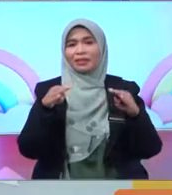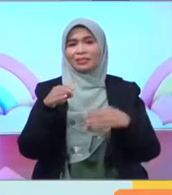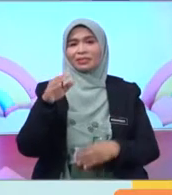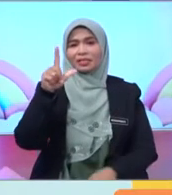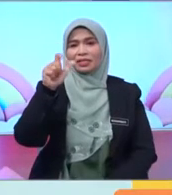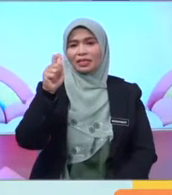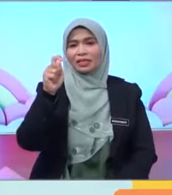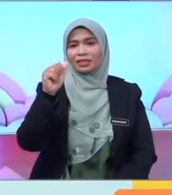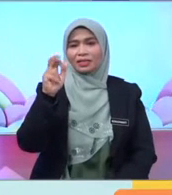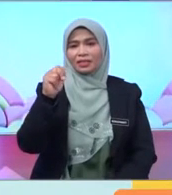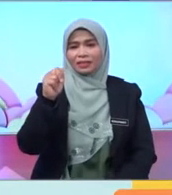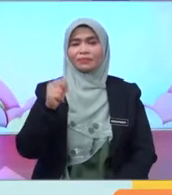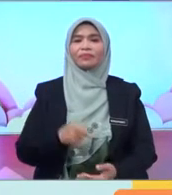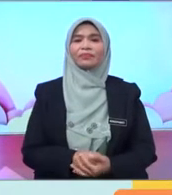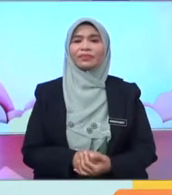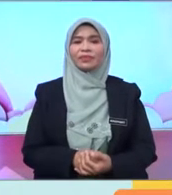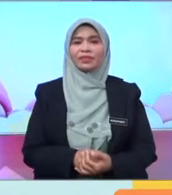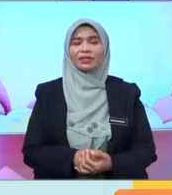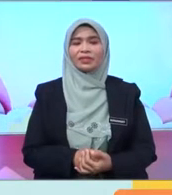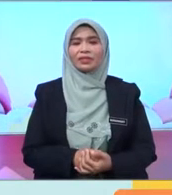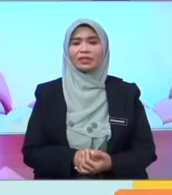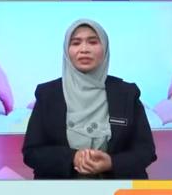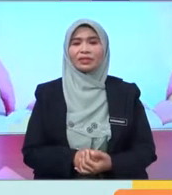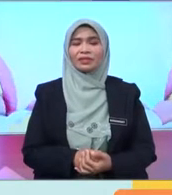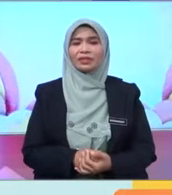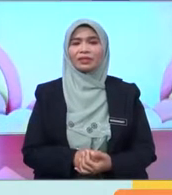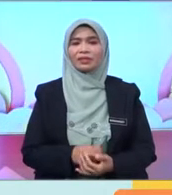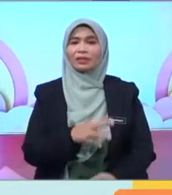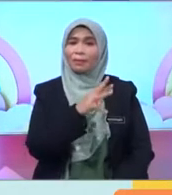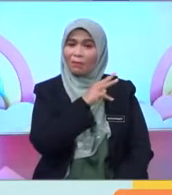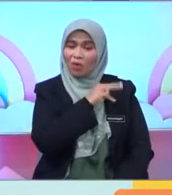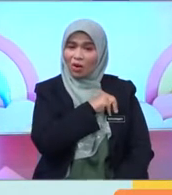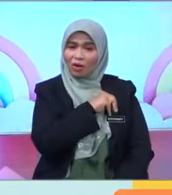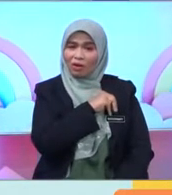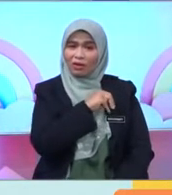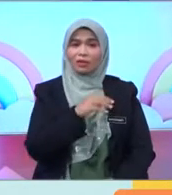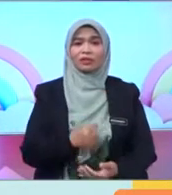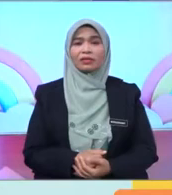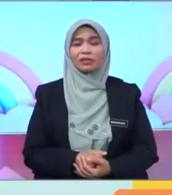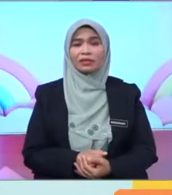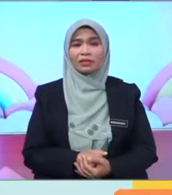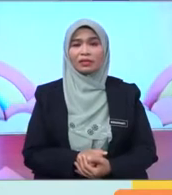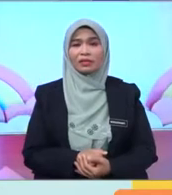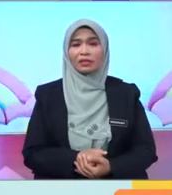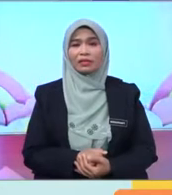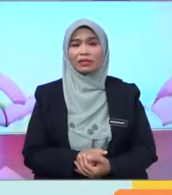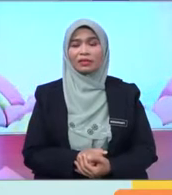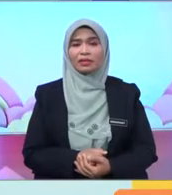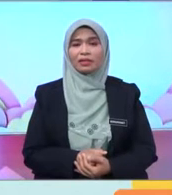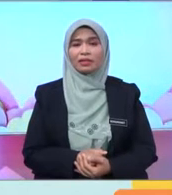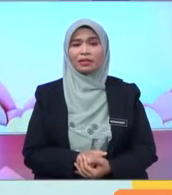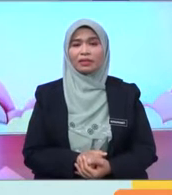yaitu mores murni bekas bahasa.id bahasa Latin yaitu mores umiral sebab